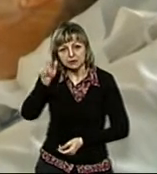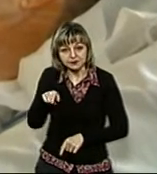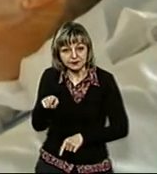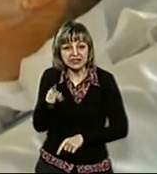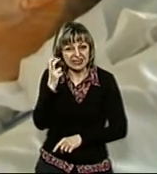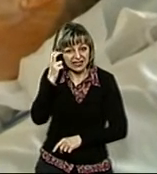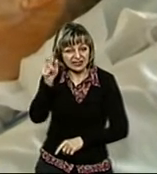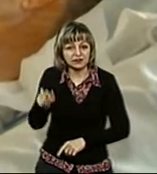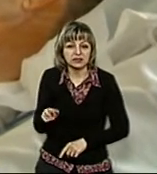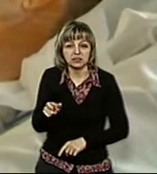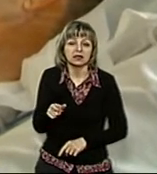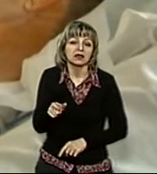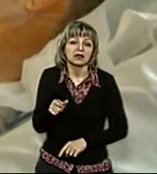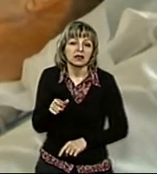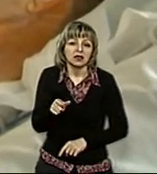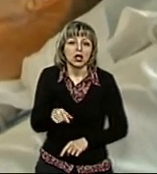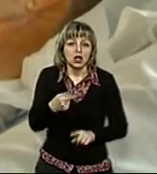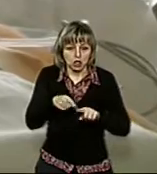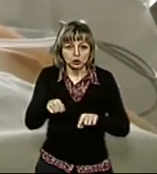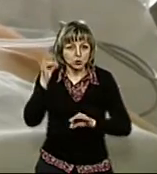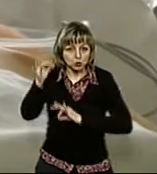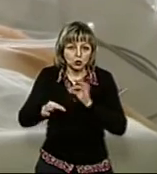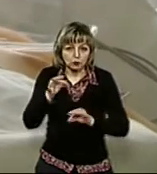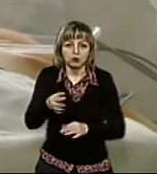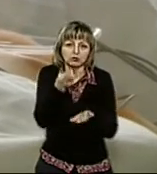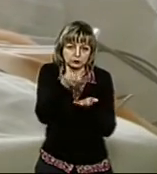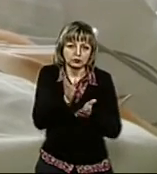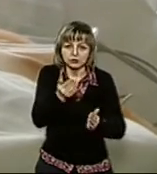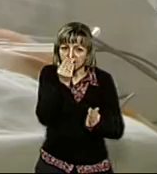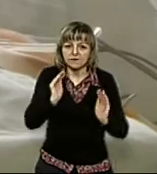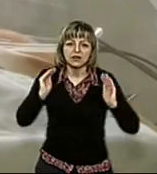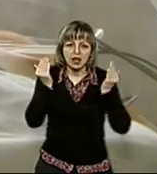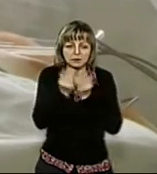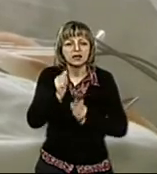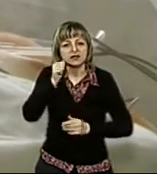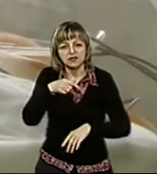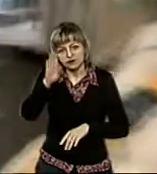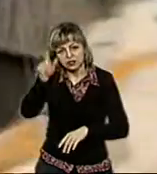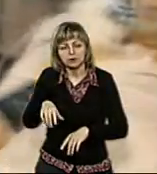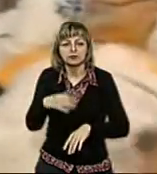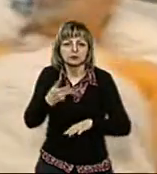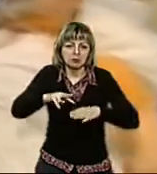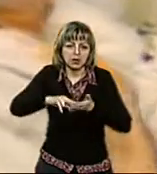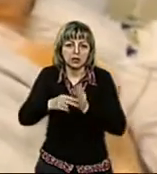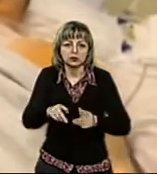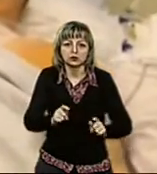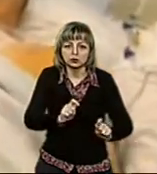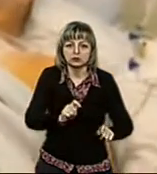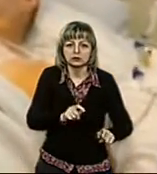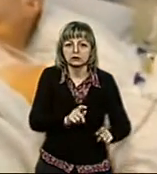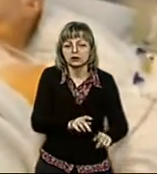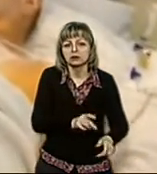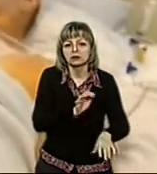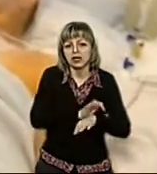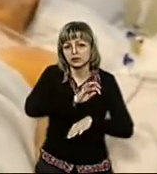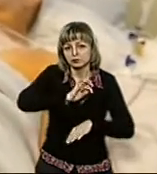слів речниці райлікарні Олени Деркач, цю добу проведе у реанімації. Завтра пацієнта планують транспортувати на